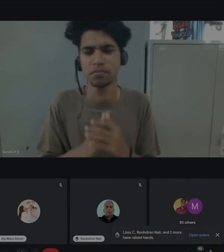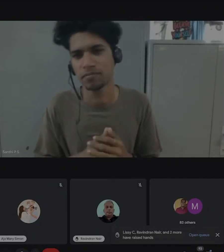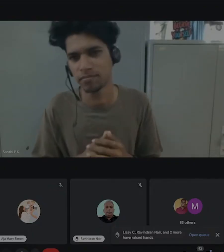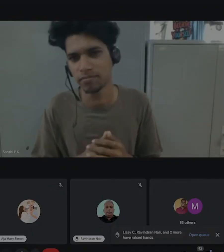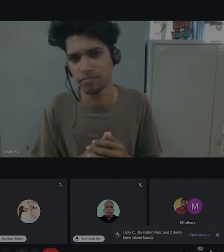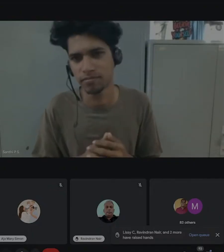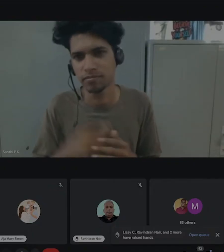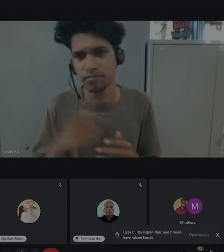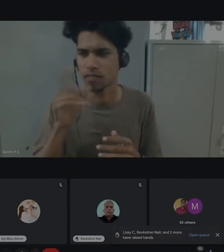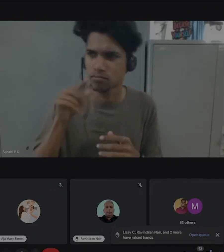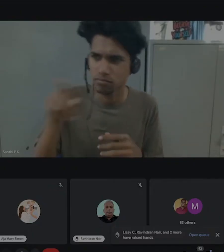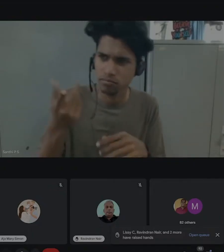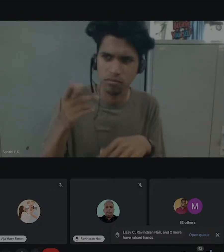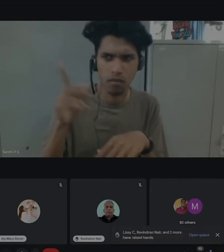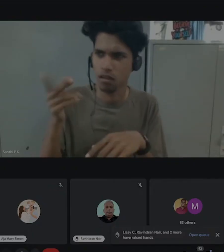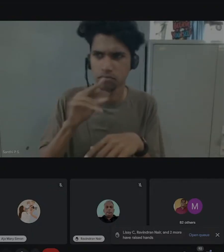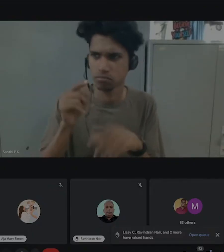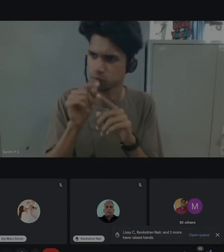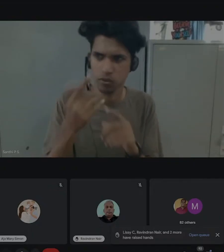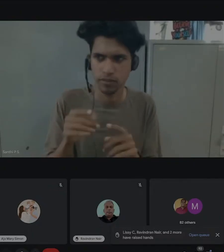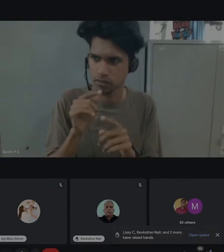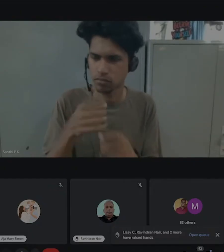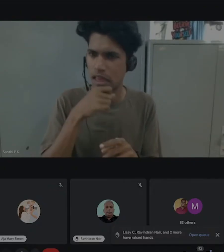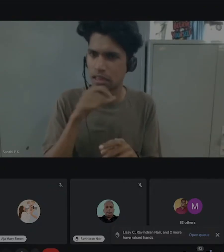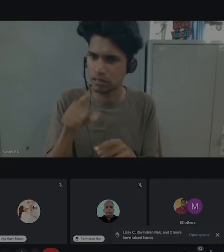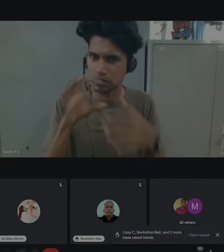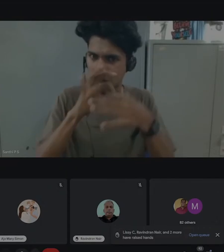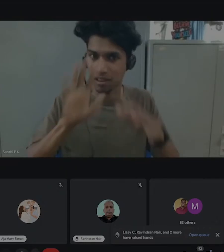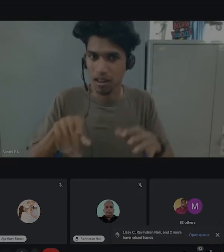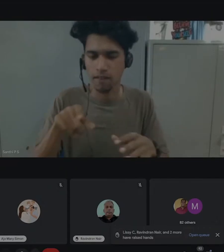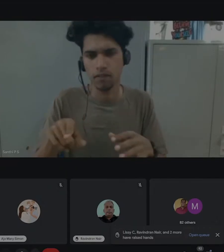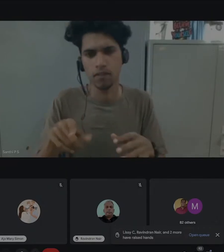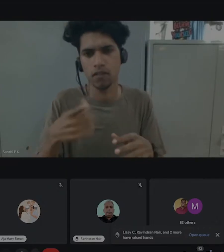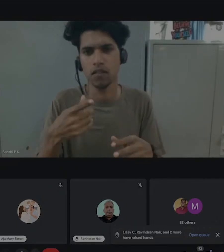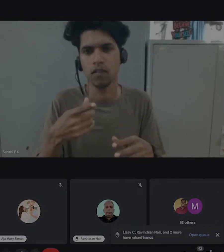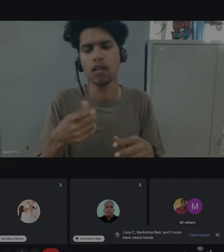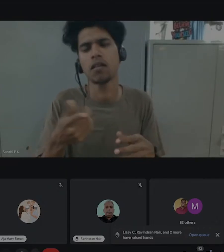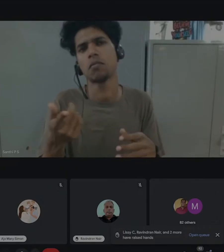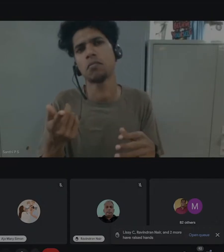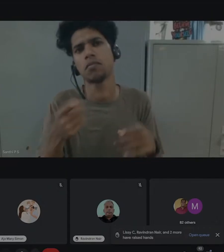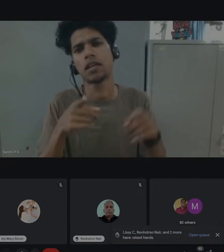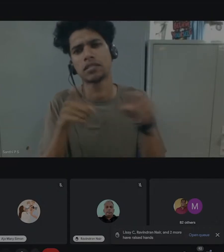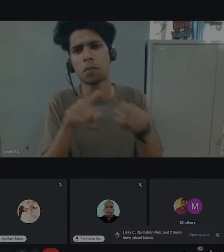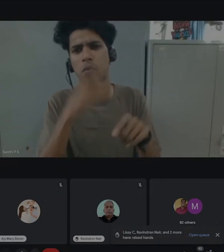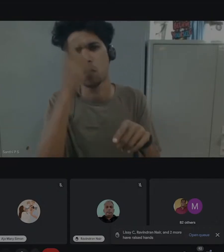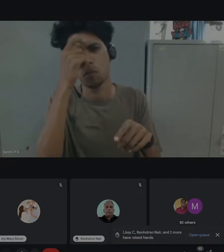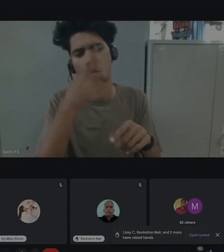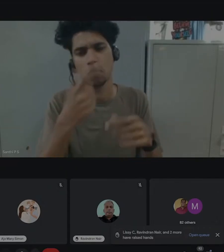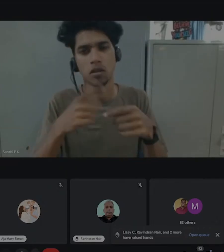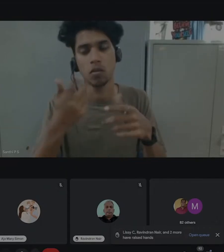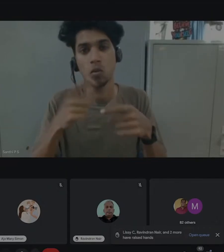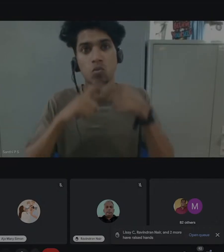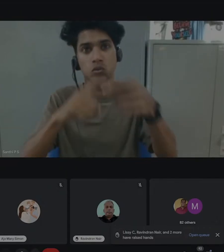സ്പീച്ചിലാണെങ്കിൽ ഓൾറെഡി മാം പറഞ്ഞു കഴിഞ്ഞു. ഏജ് ഒരു ഫാക്ടർ തന്നെയാണ് ഈ ഒരു പ്രായത്തില്. അതുപോലെ തന്നെ ഈ സെയിം ഇഷ്യൂ നമുക്ക് ചോദ്യങ്ങൾ